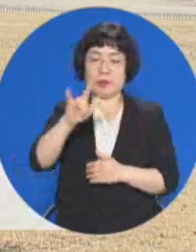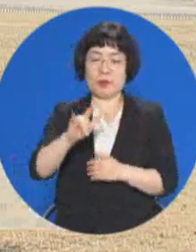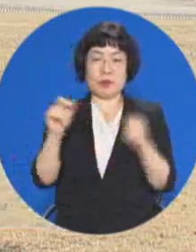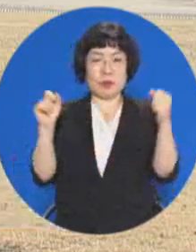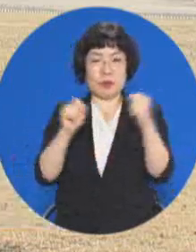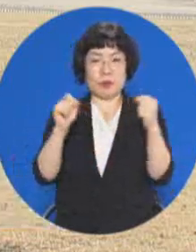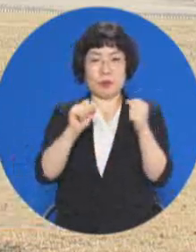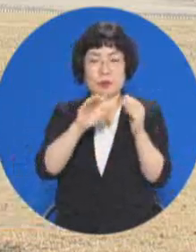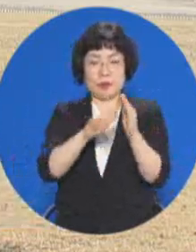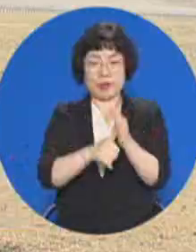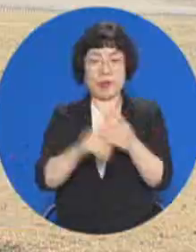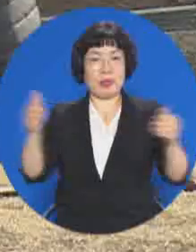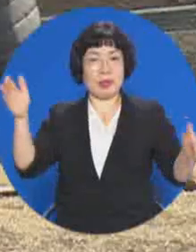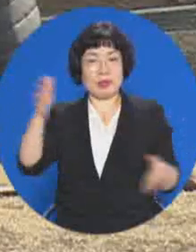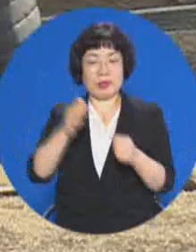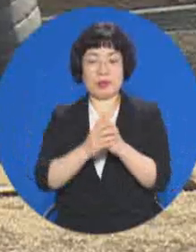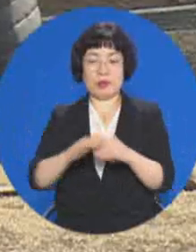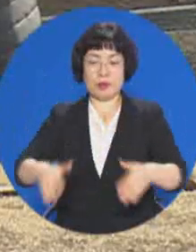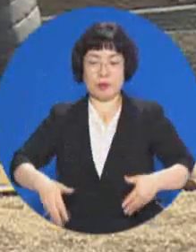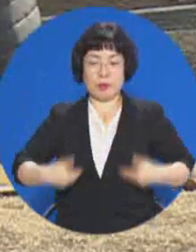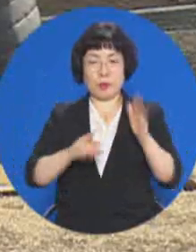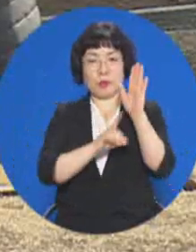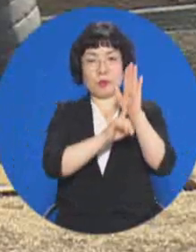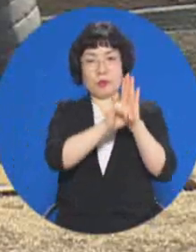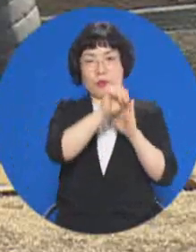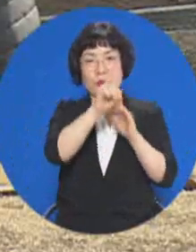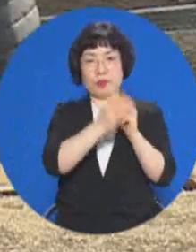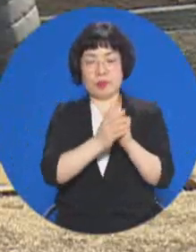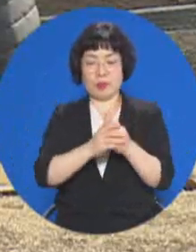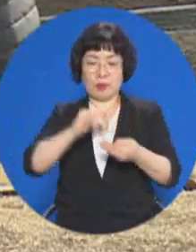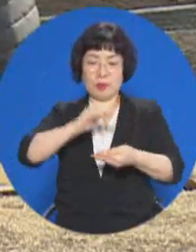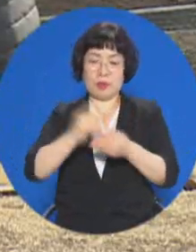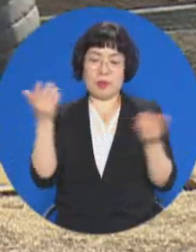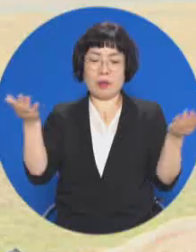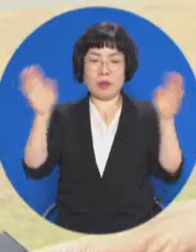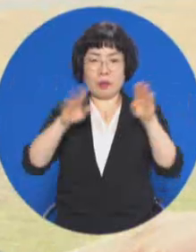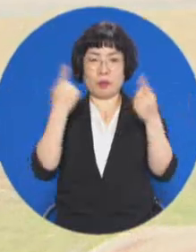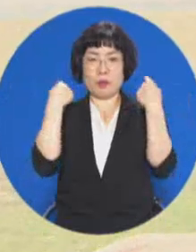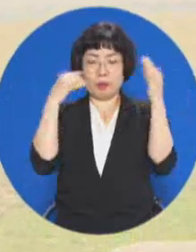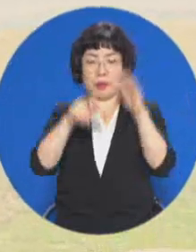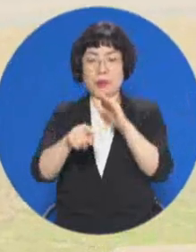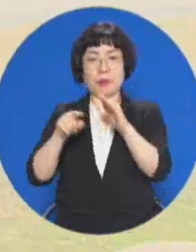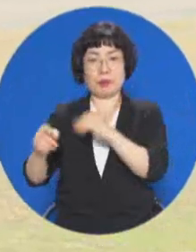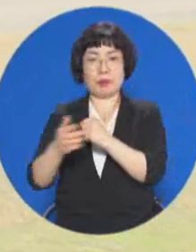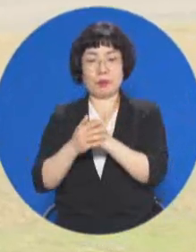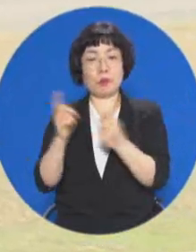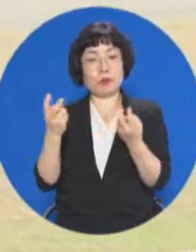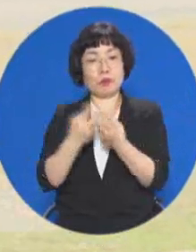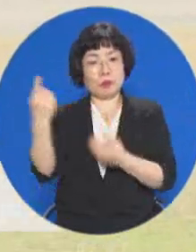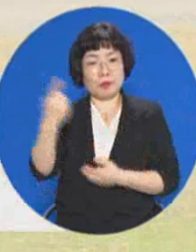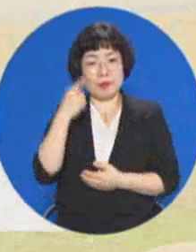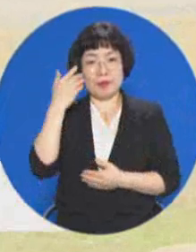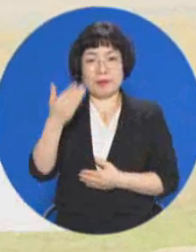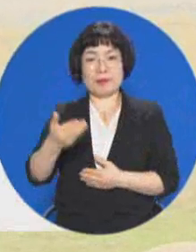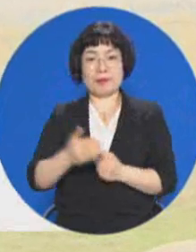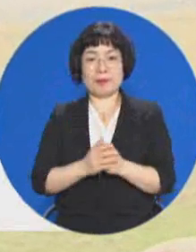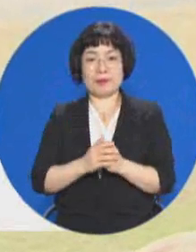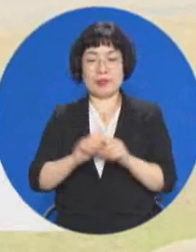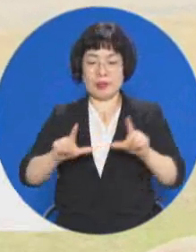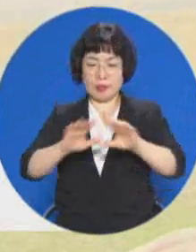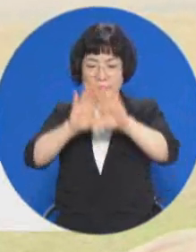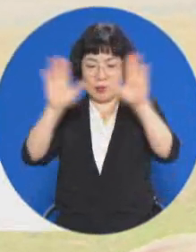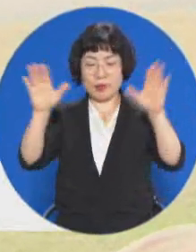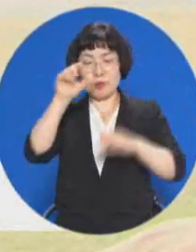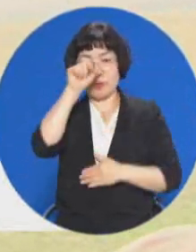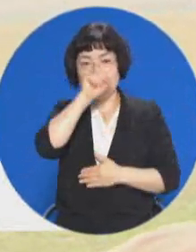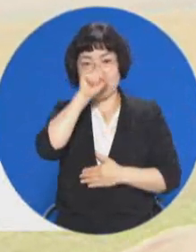잔뜩 움츠렸던 학생들이 완연해진 봄기운을 맞아 캠퍼스를 찾은 겁니다. 어떻게 나오게 되셨어요? 날씨가 진짜 그냥